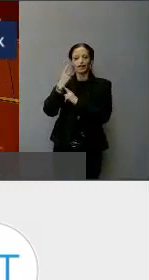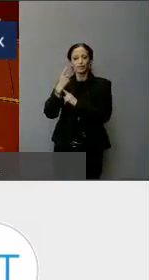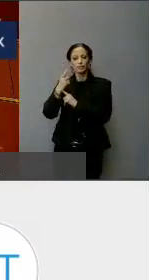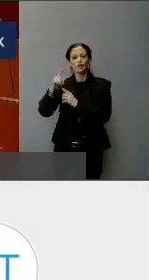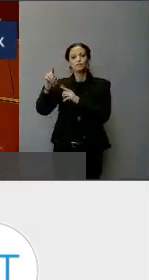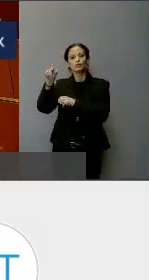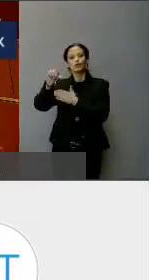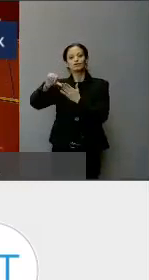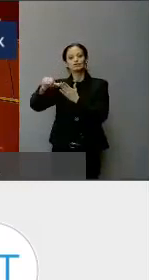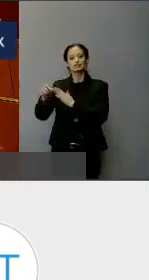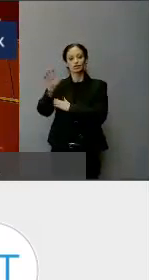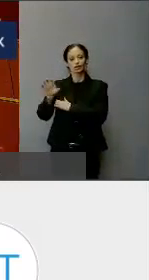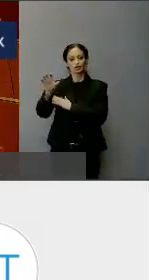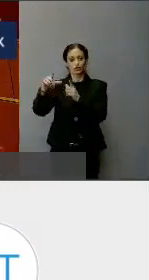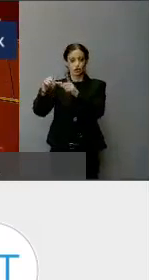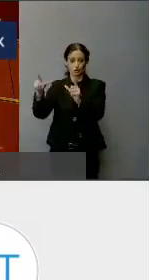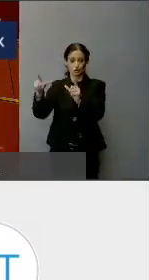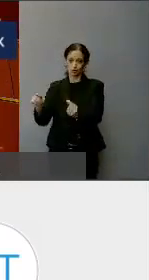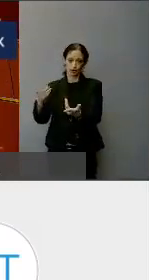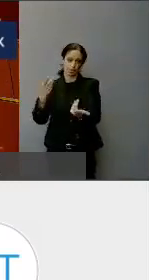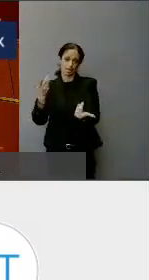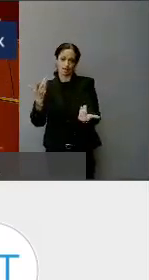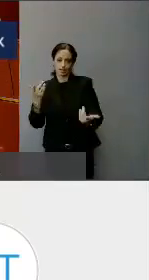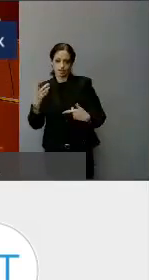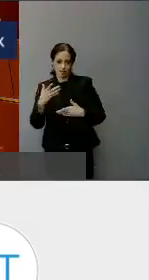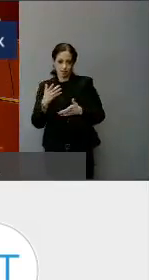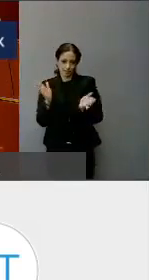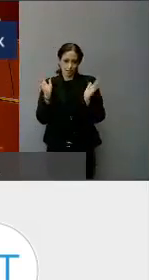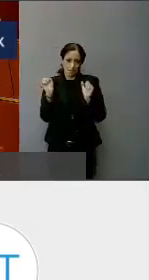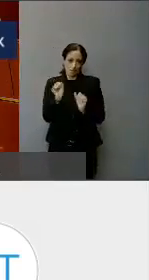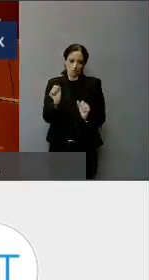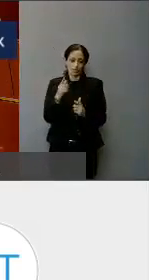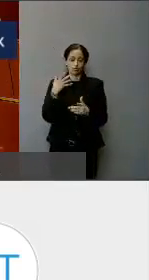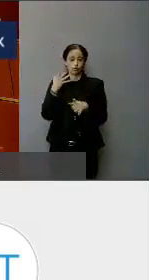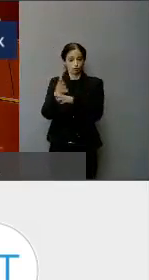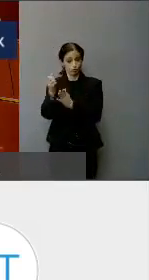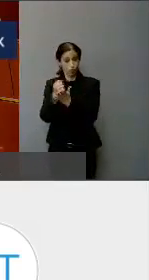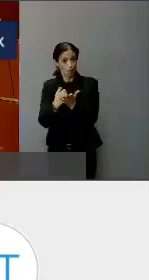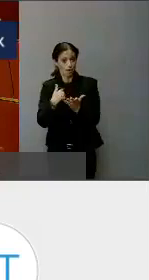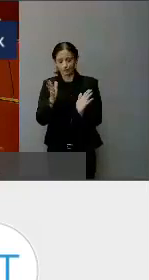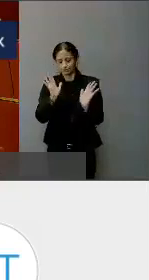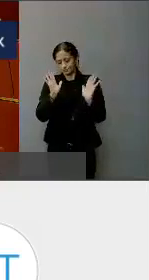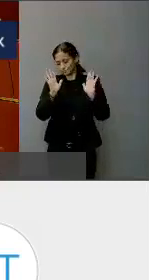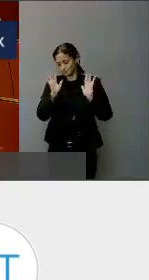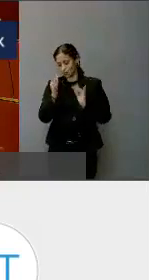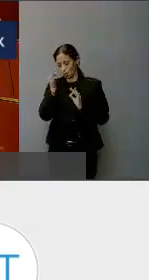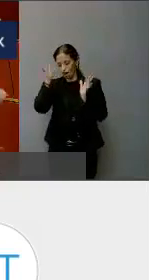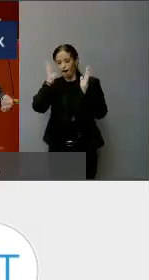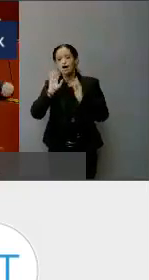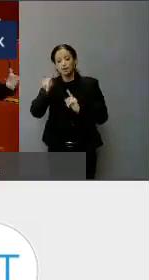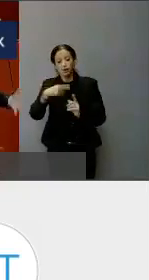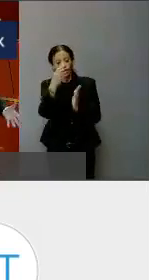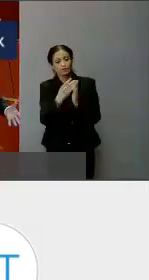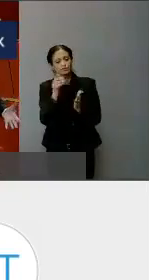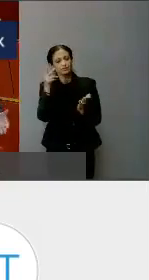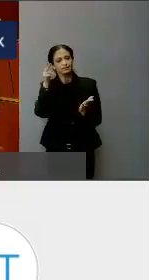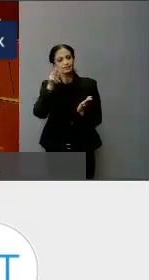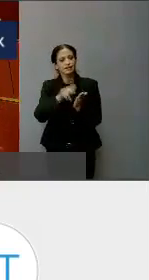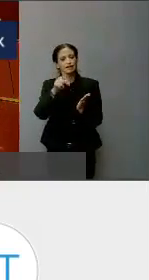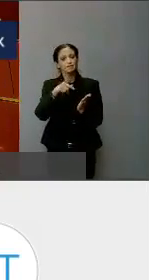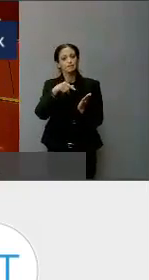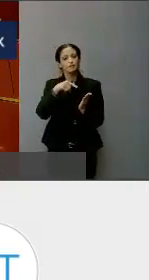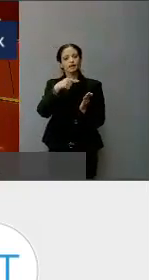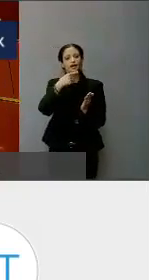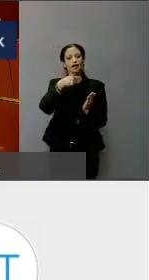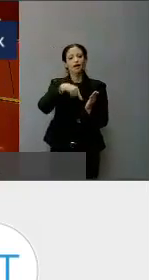regione memoria perché ci mancherebbe altro che noi potessimo avere accesso ai documenti ma questa delibera è oggetto anche di una procedura di vas valutazione